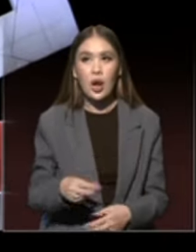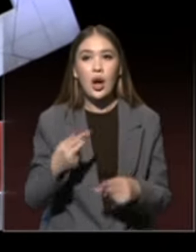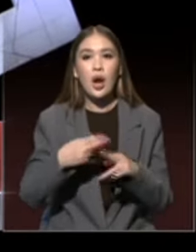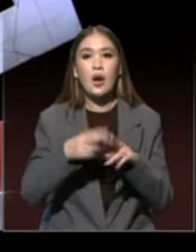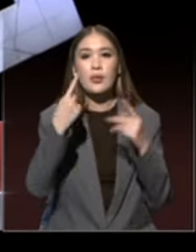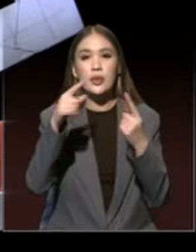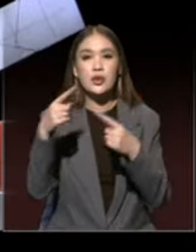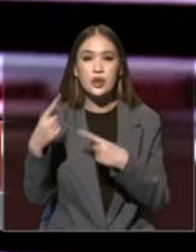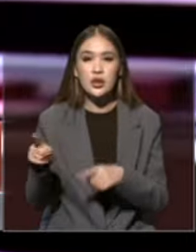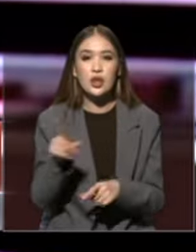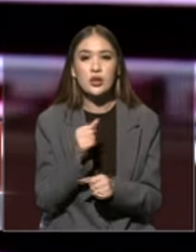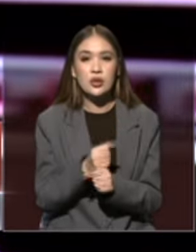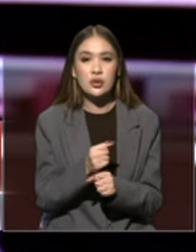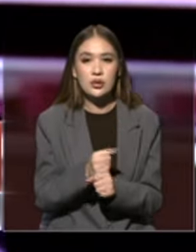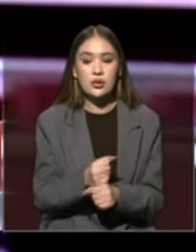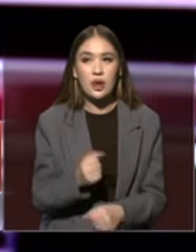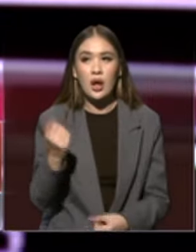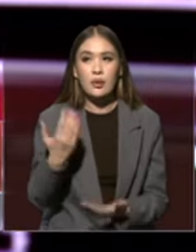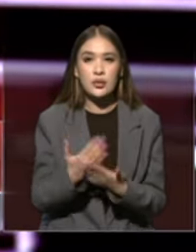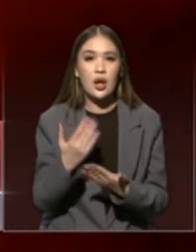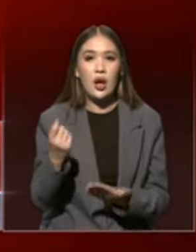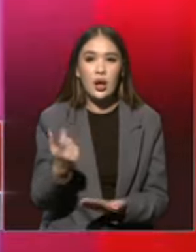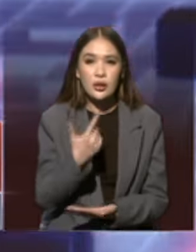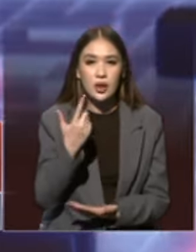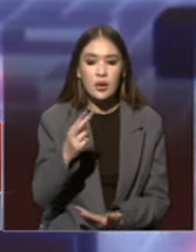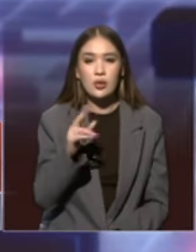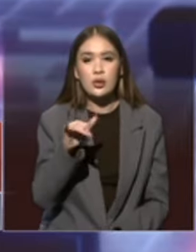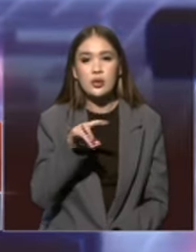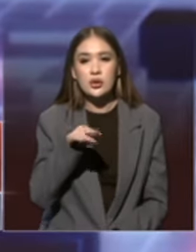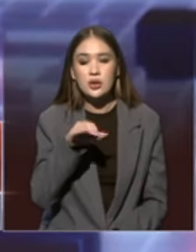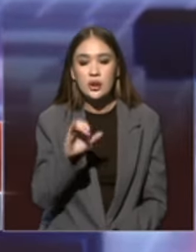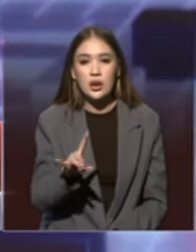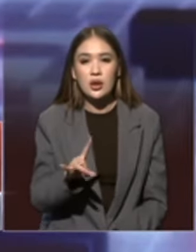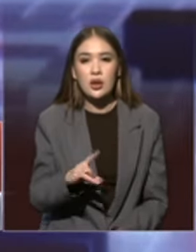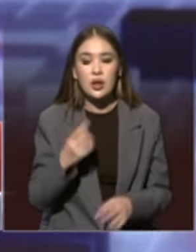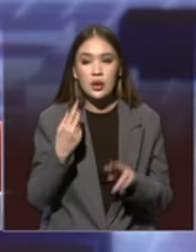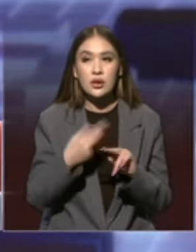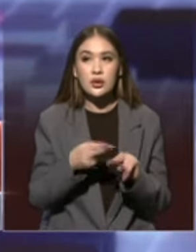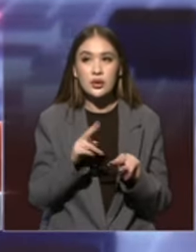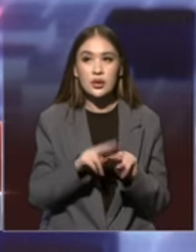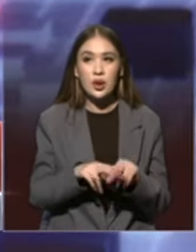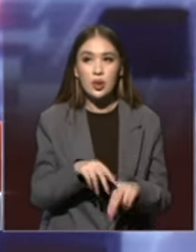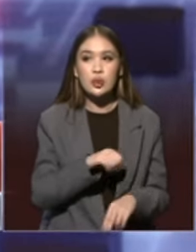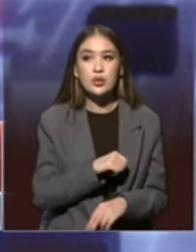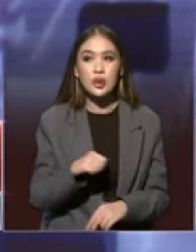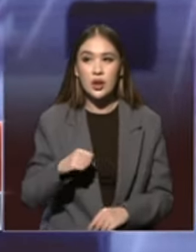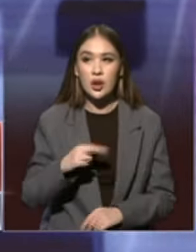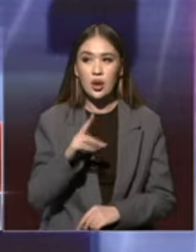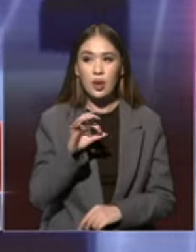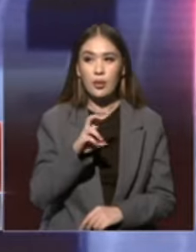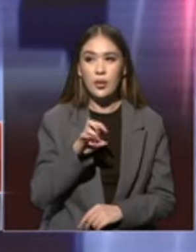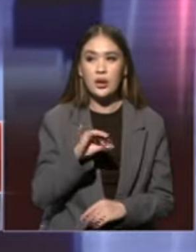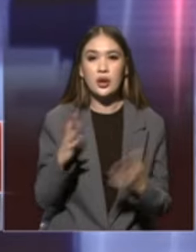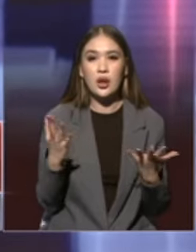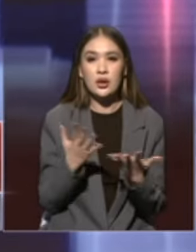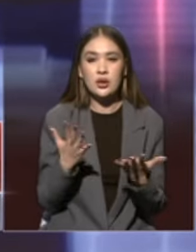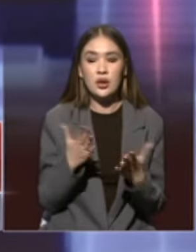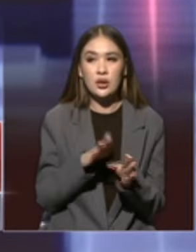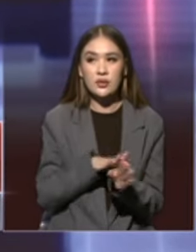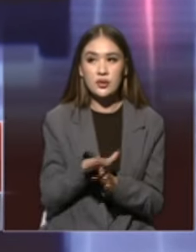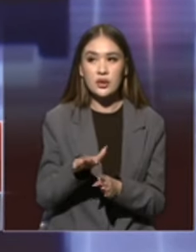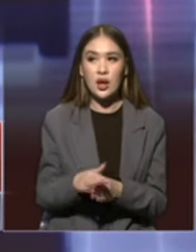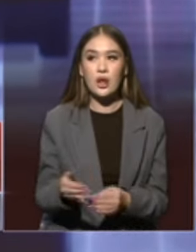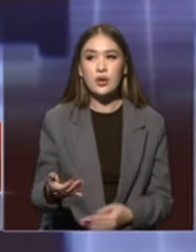жақта. Атырауда, Құлсарда, басқа өңірлерге біздің мердігер компанияларға қандай талап қойылады? Енді